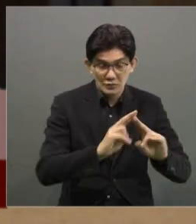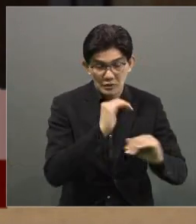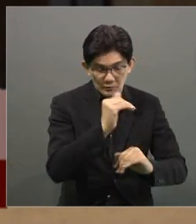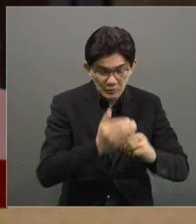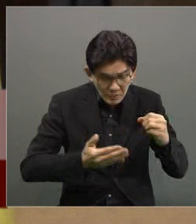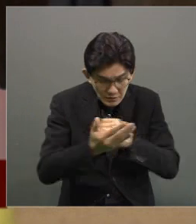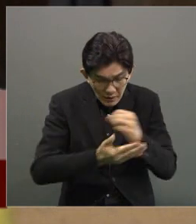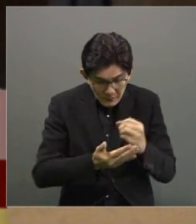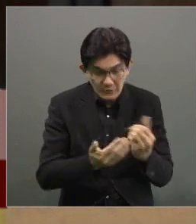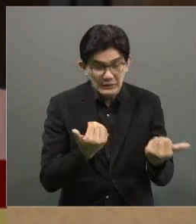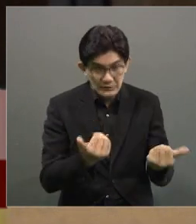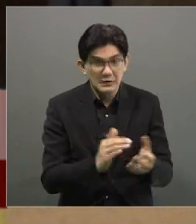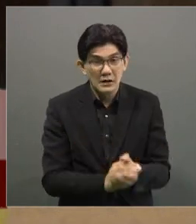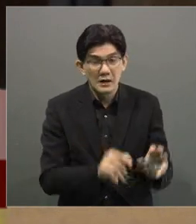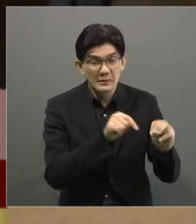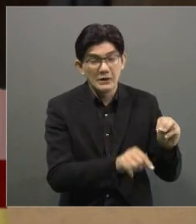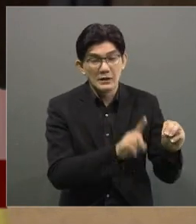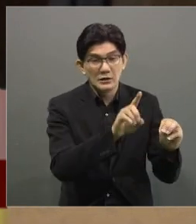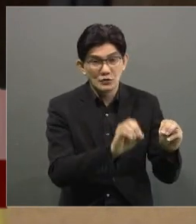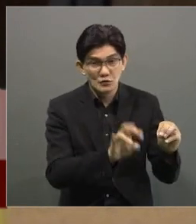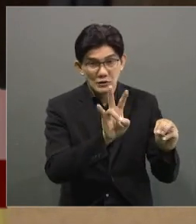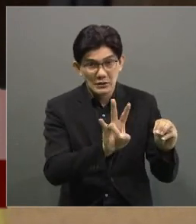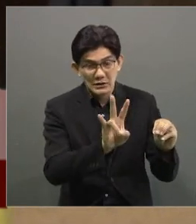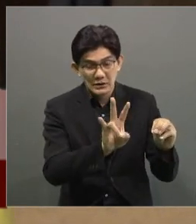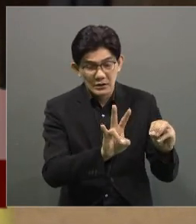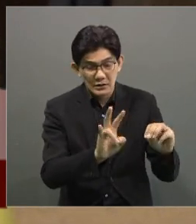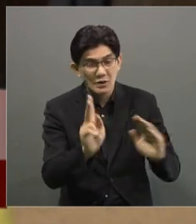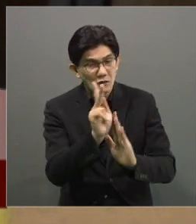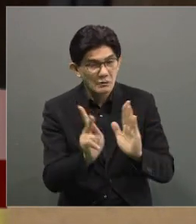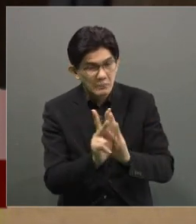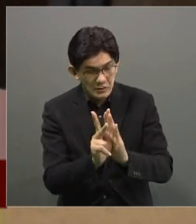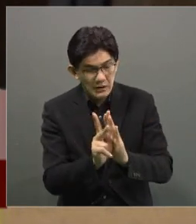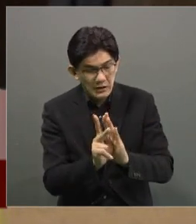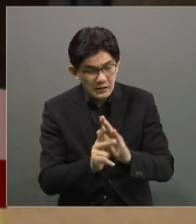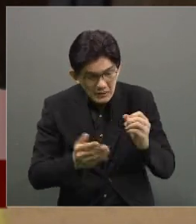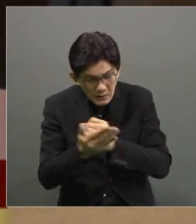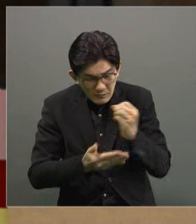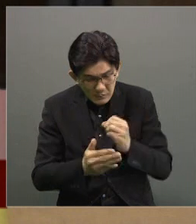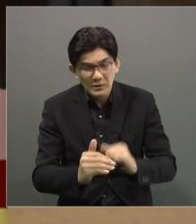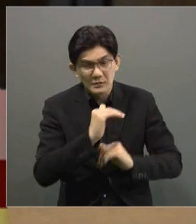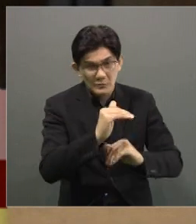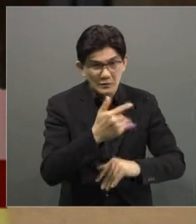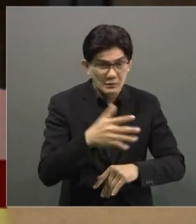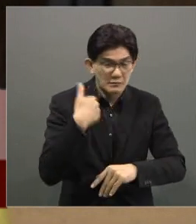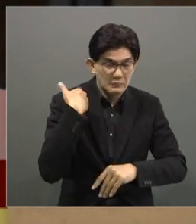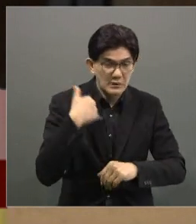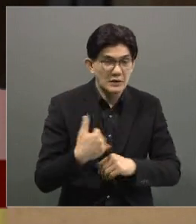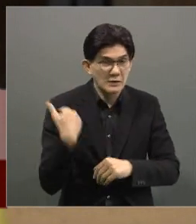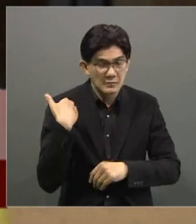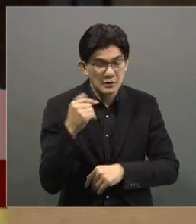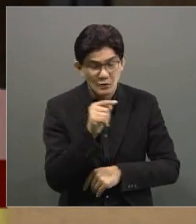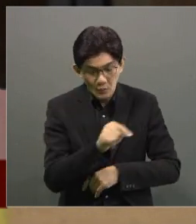าเสพติดให้โทษตรงนี้เนี่ยก็มาตรา107ของประมวลกฎหมายยาเสพติดเขากำหนดไว้มาตรานี้เนี่ยเขียนไว้สองวรรคนะ